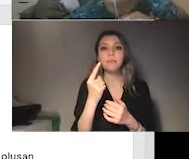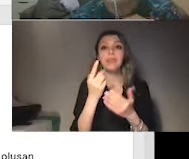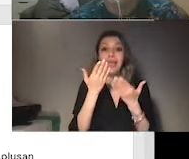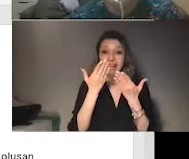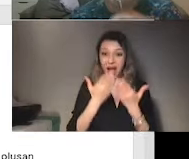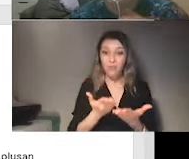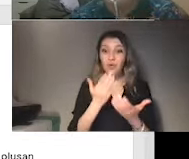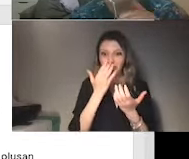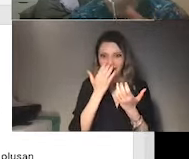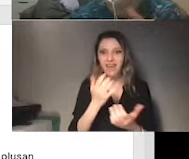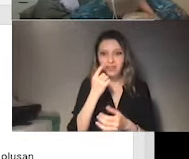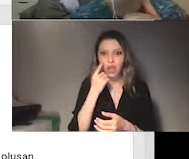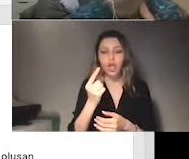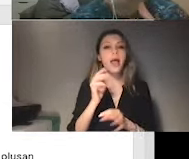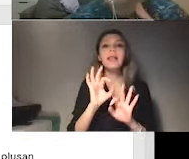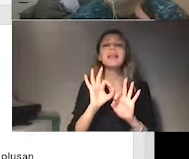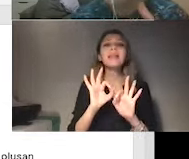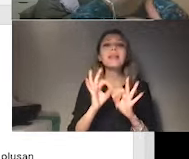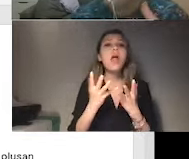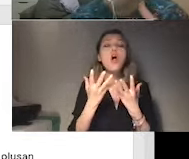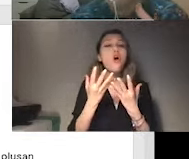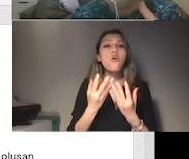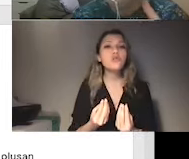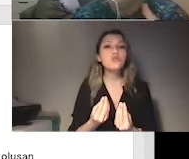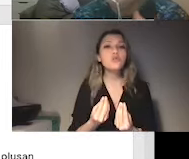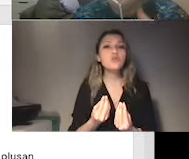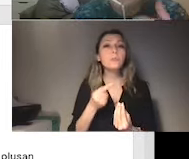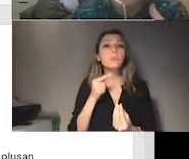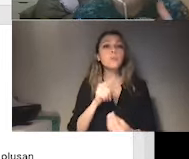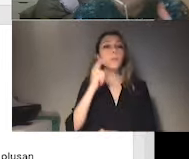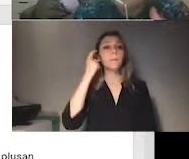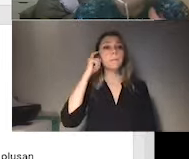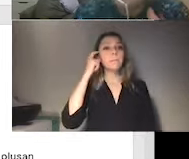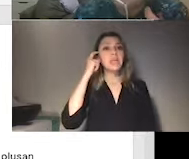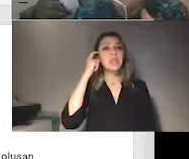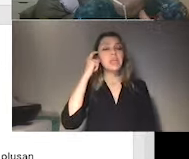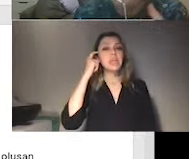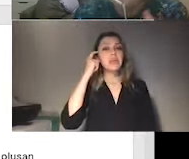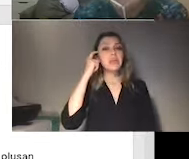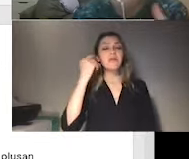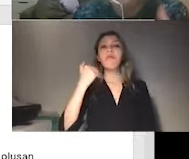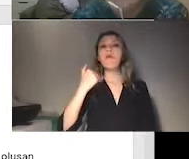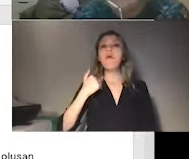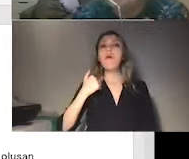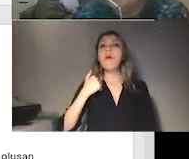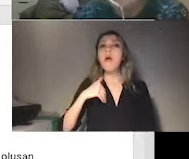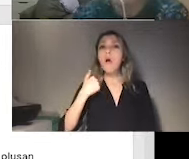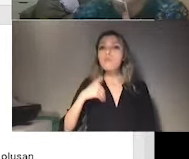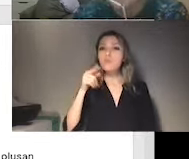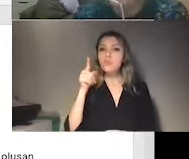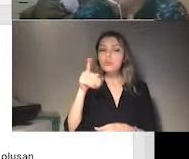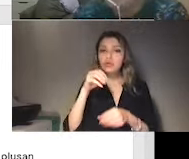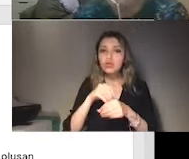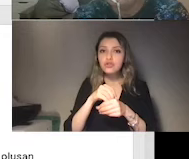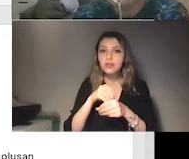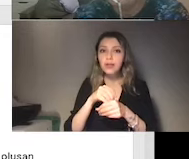tavsiyelerin neler olduğuna dair bilgi kamu idaresi nezdinde eğer içeride bir çeviri yapıyorlarsa